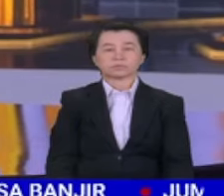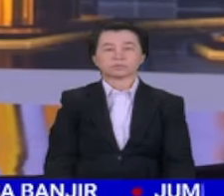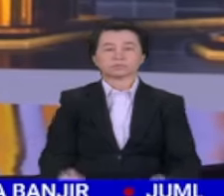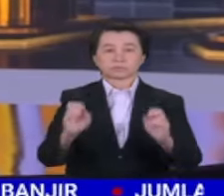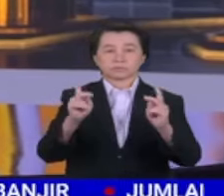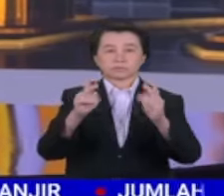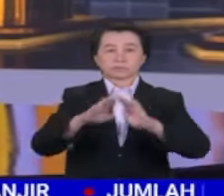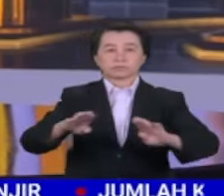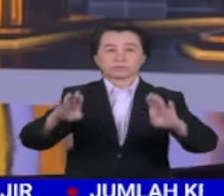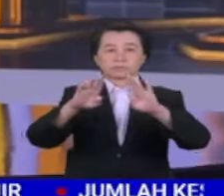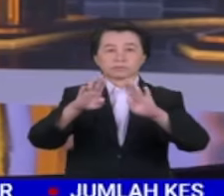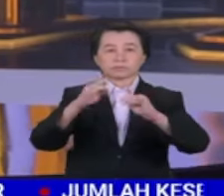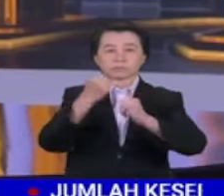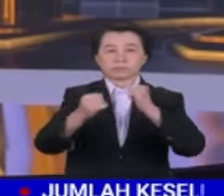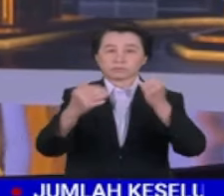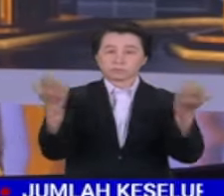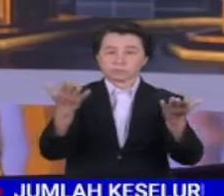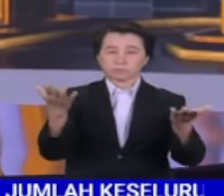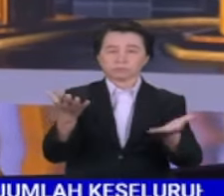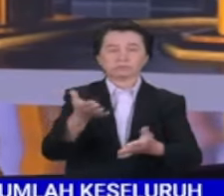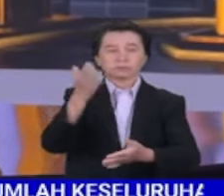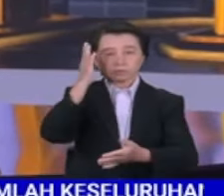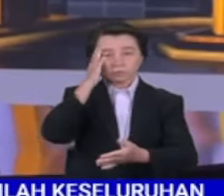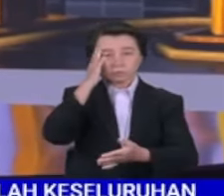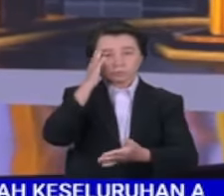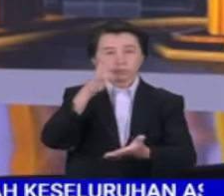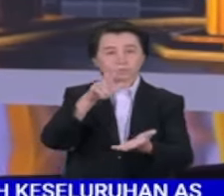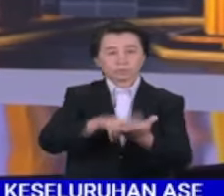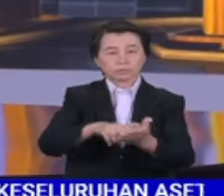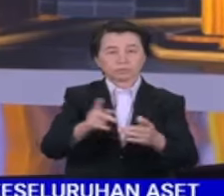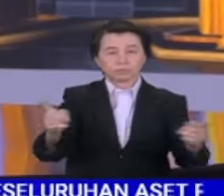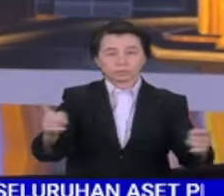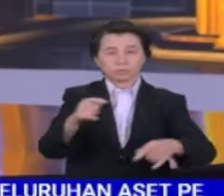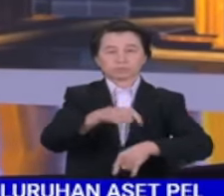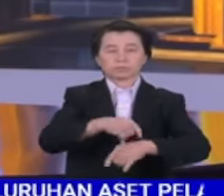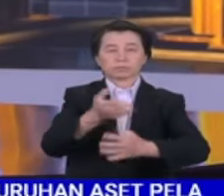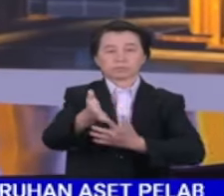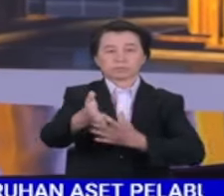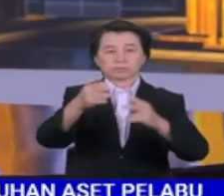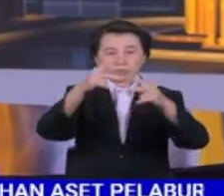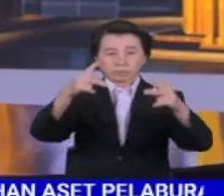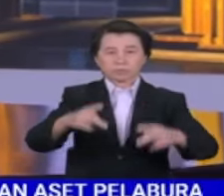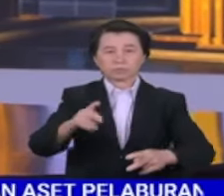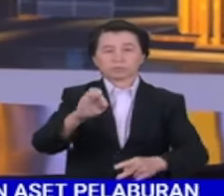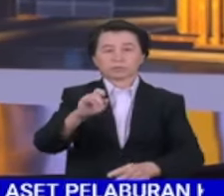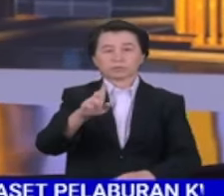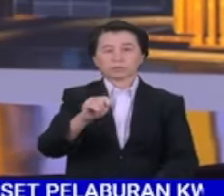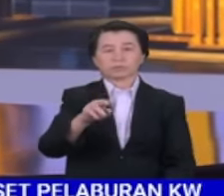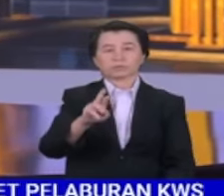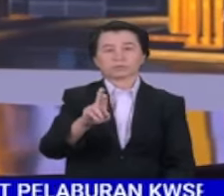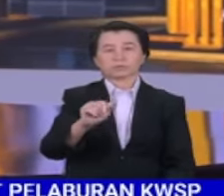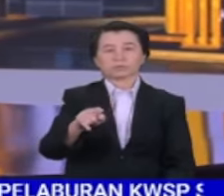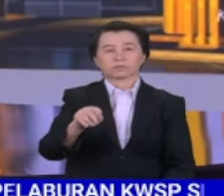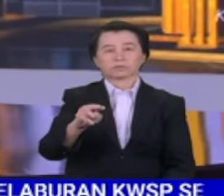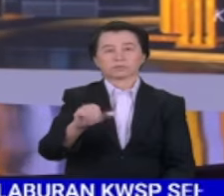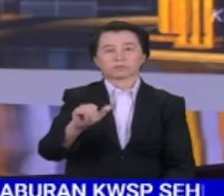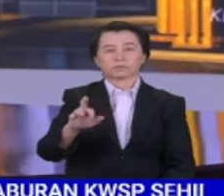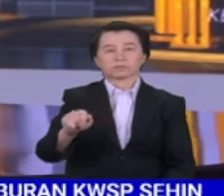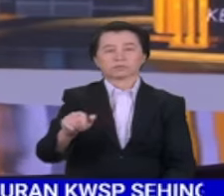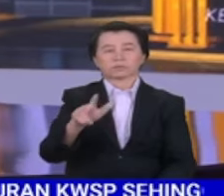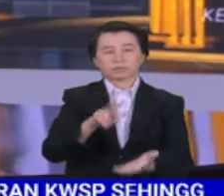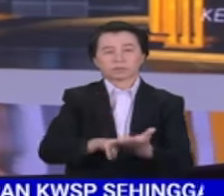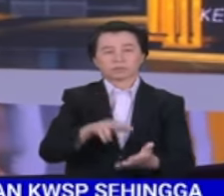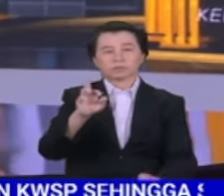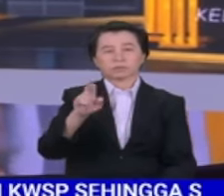wilayah berakhir di sini dapatkan perkembangan sepanjang masa melalui portal berita the rtmy yang